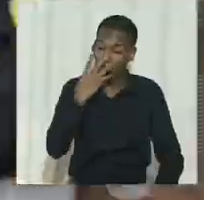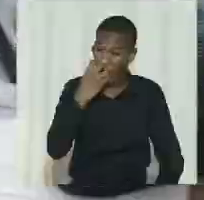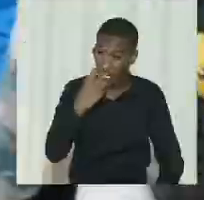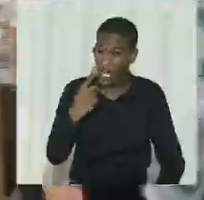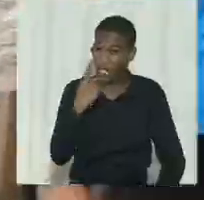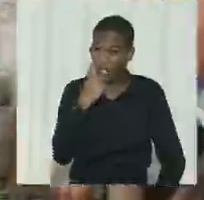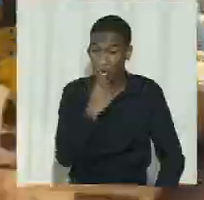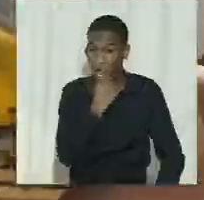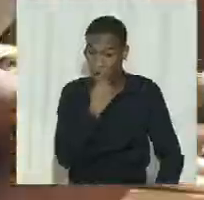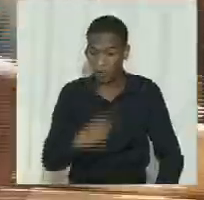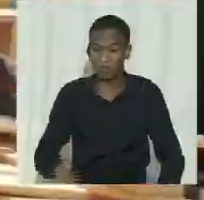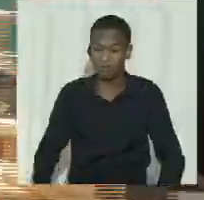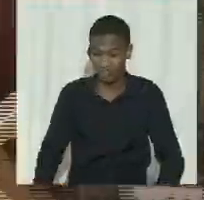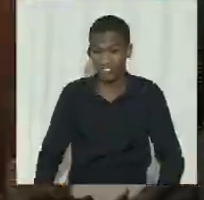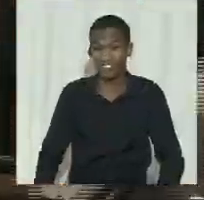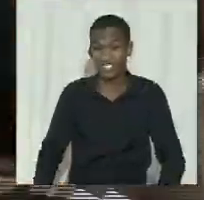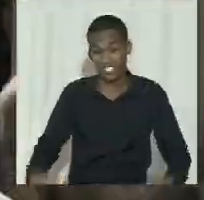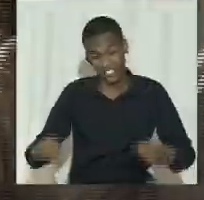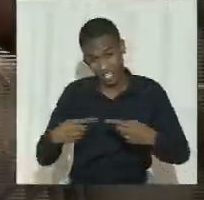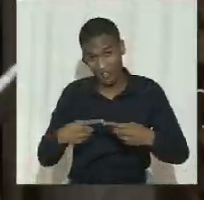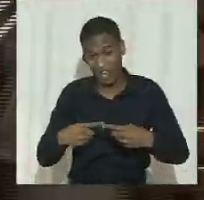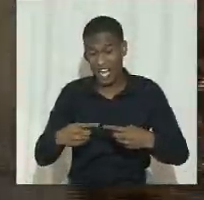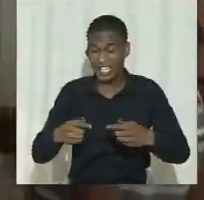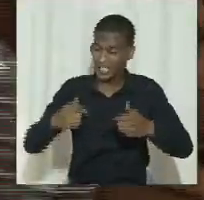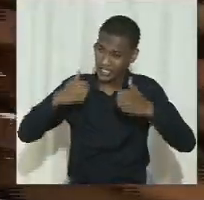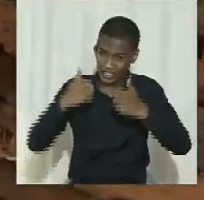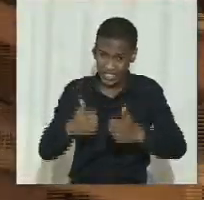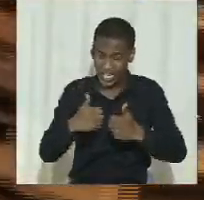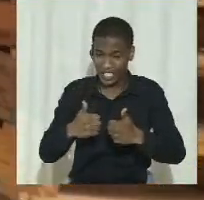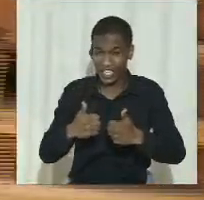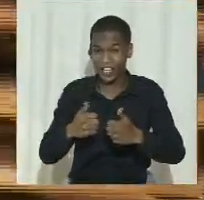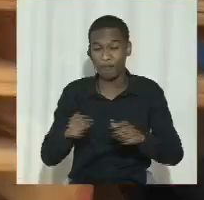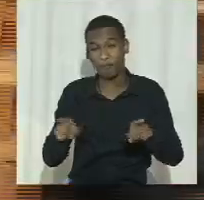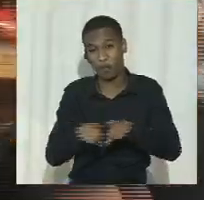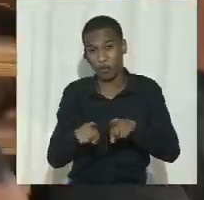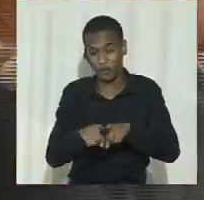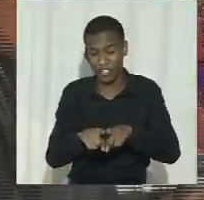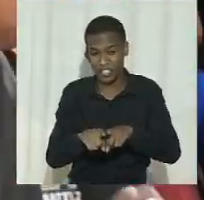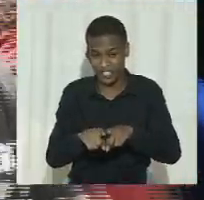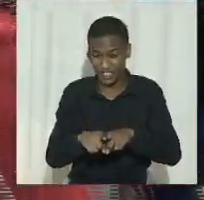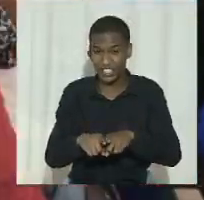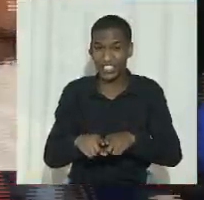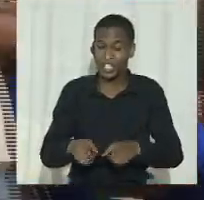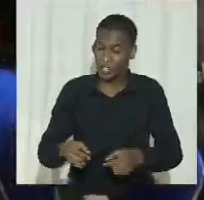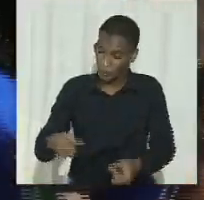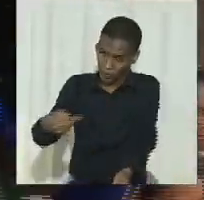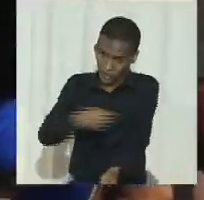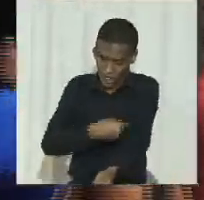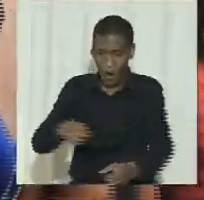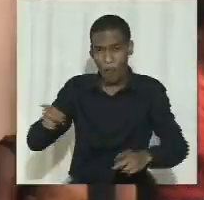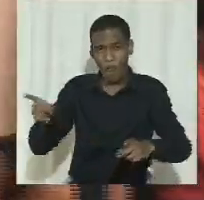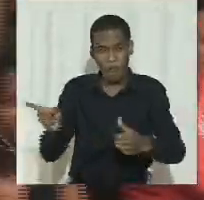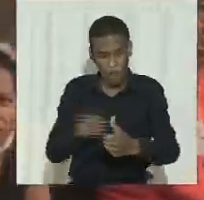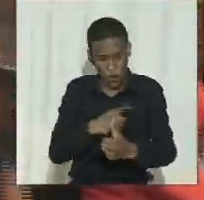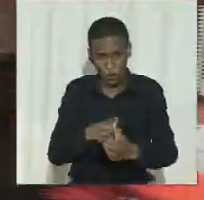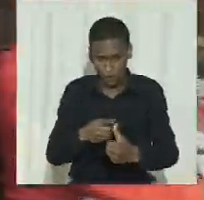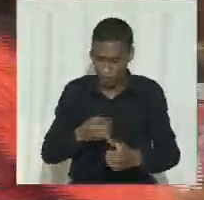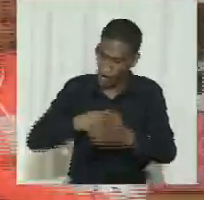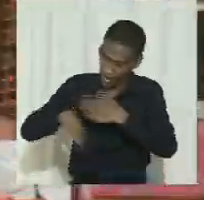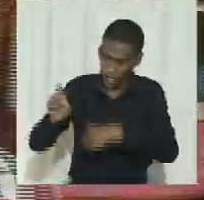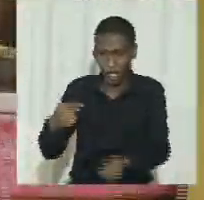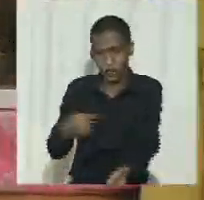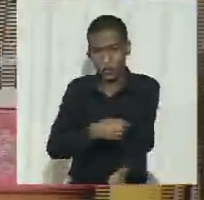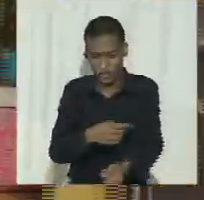solution hitany ka tsy mifampidinana an'iny no vaaolana fa tsaboina le kambon'orona. Maro koa ny olona